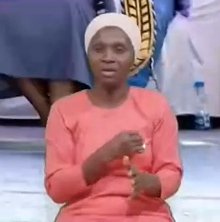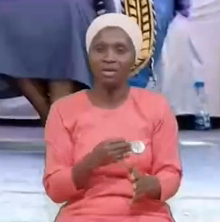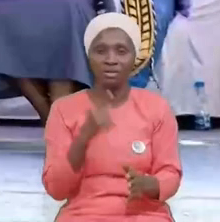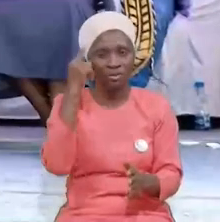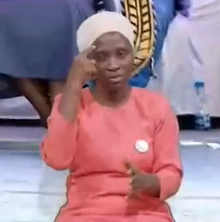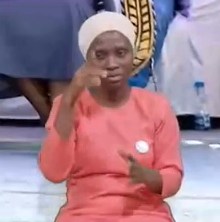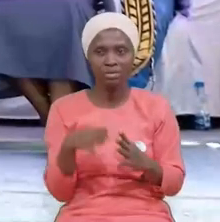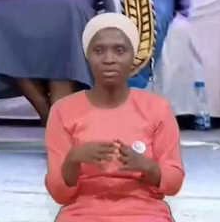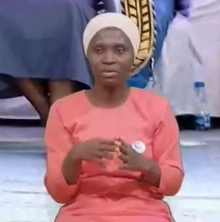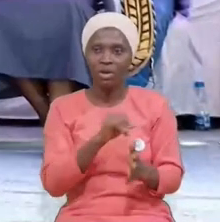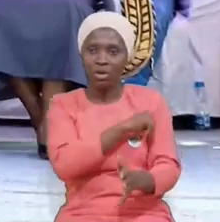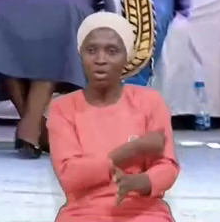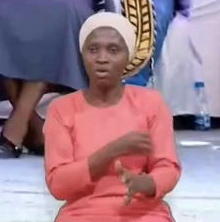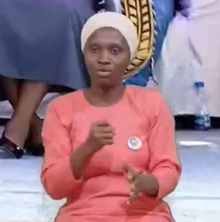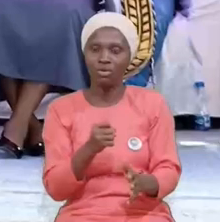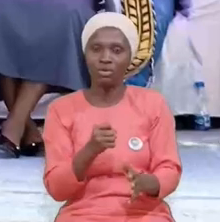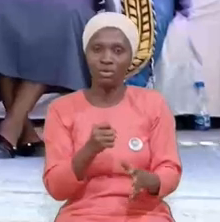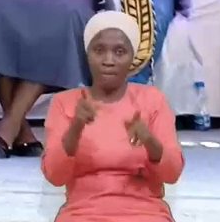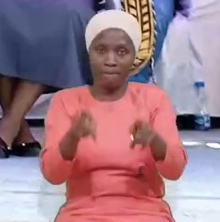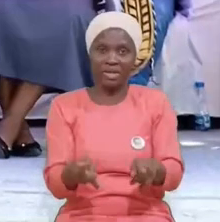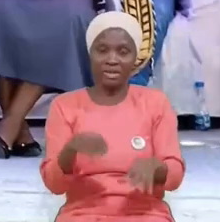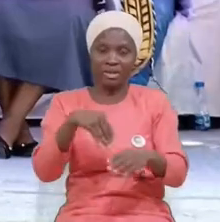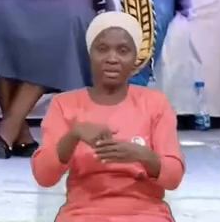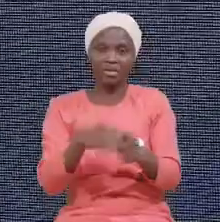les autorités à l'école,